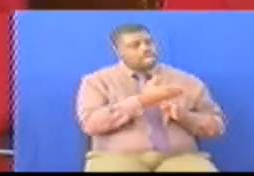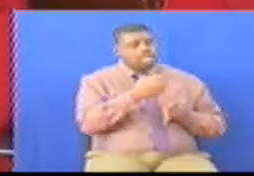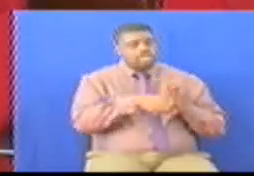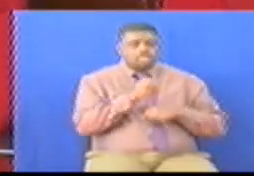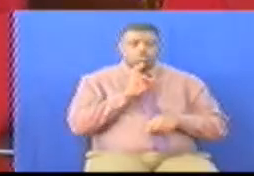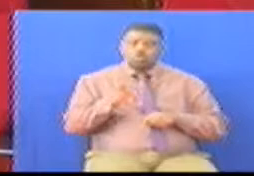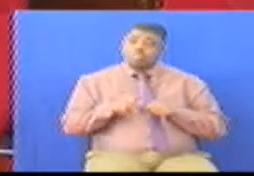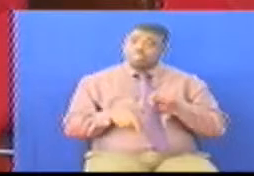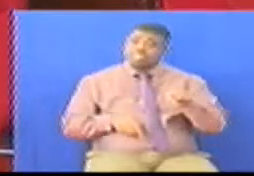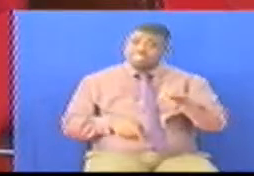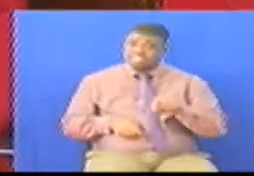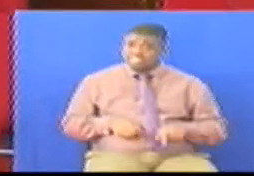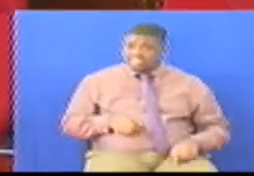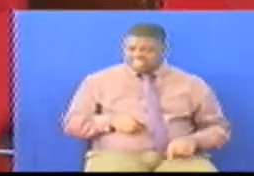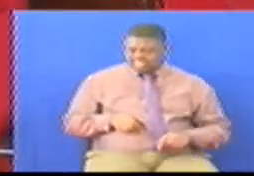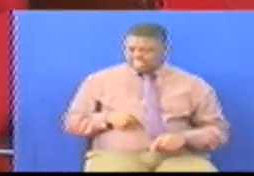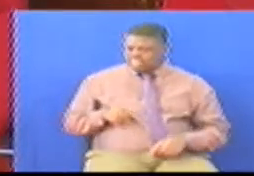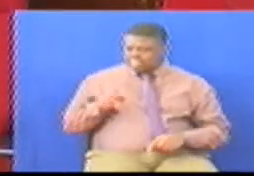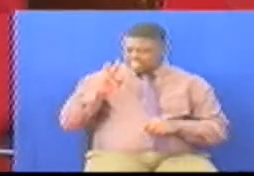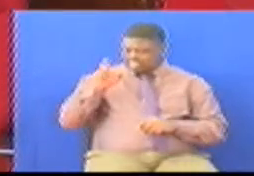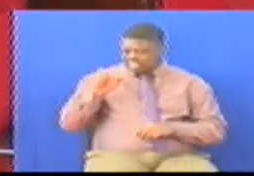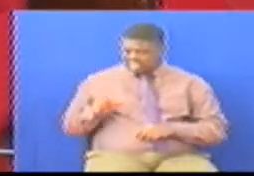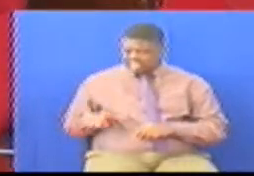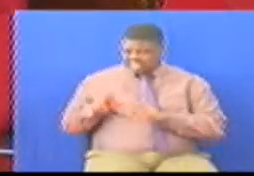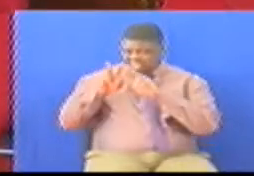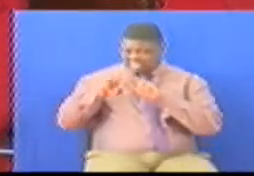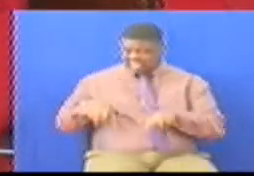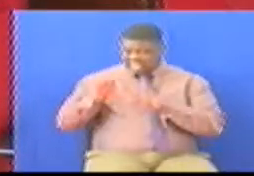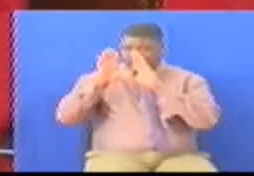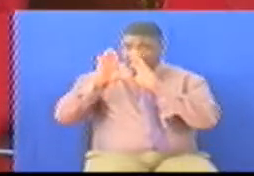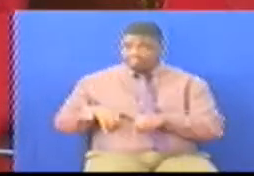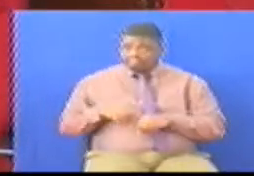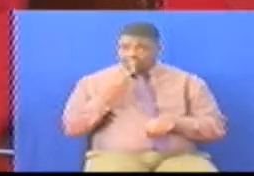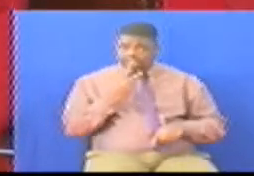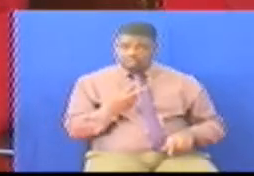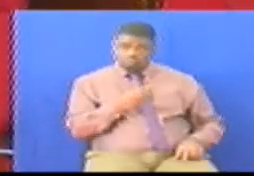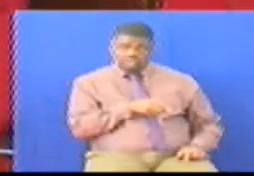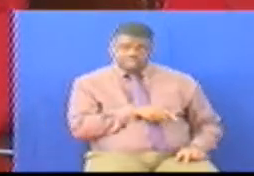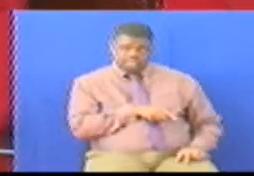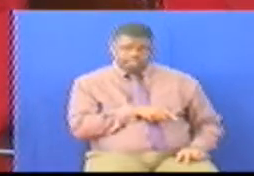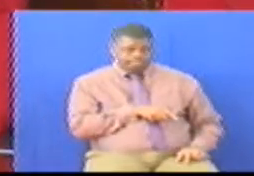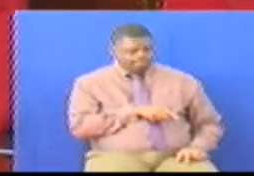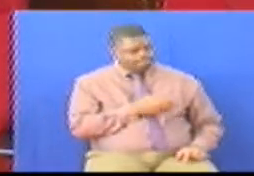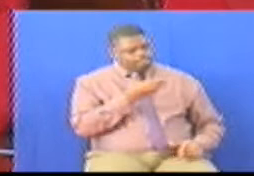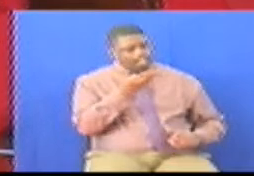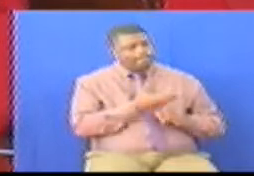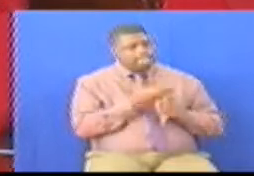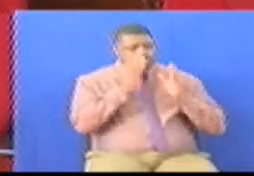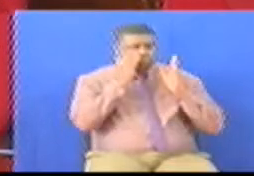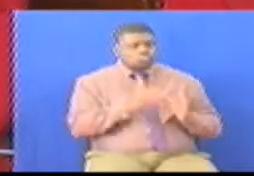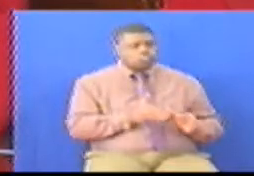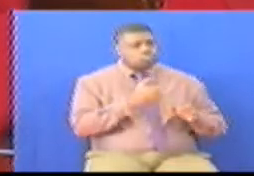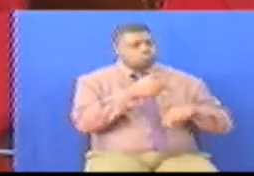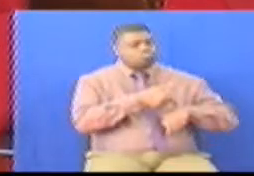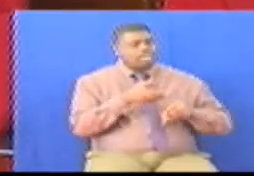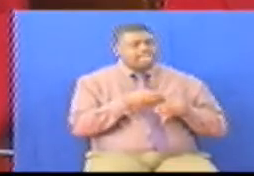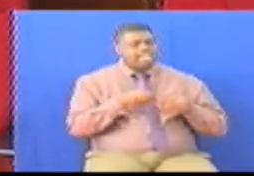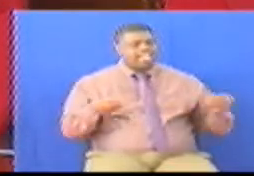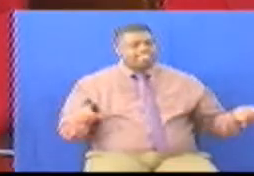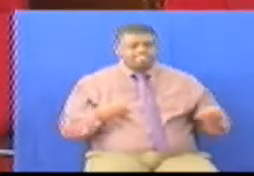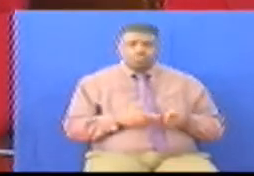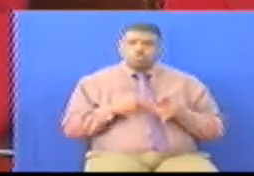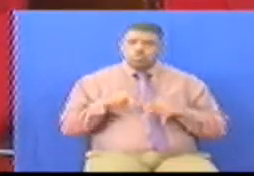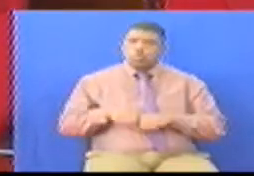hii. Taarifa ya CAG inabainisha pia BOT inachukua muda mrefu katika kuharibu fedha